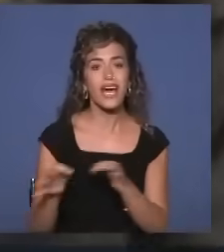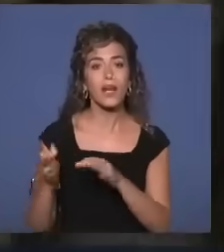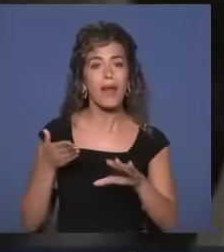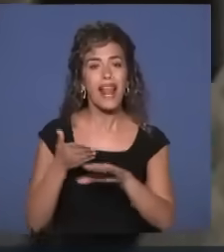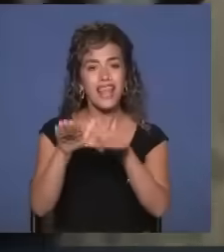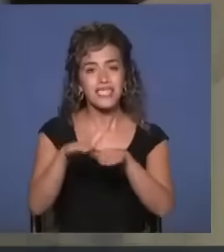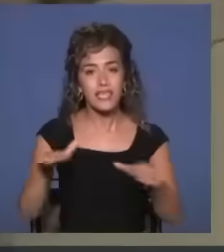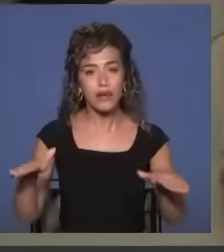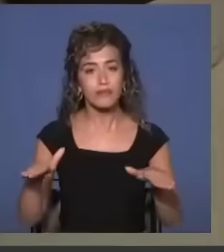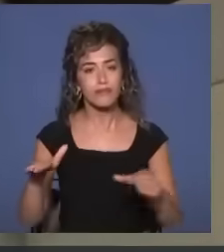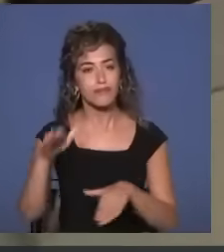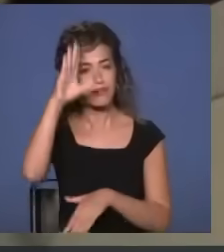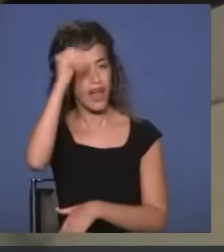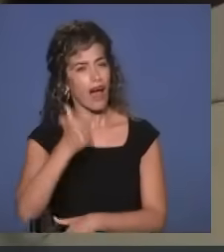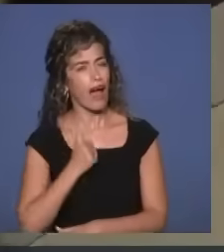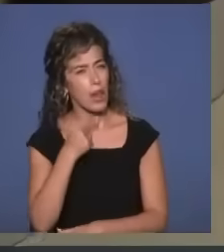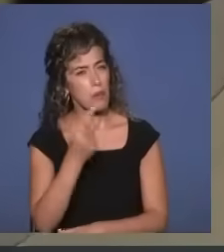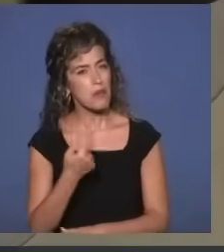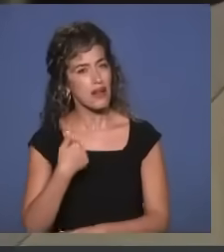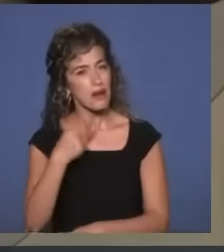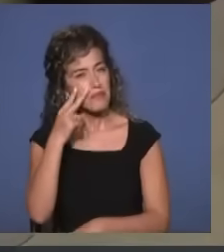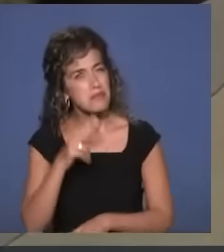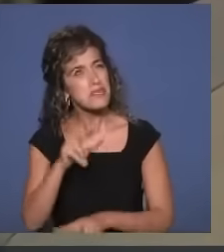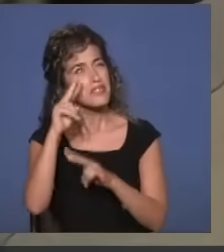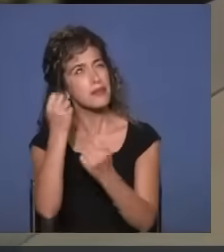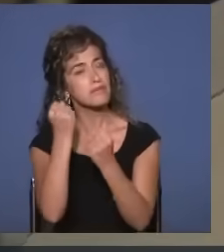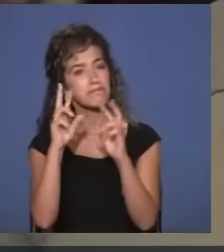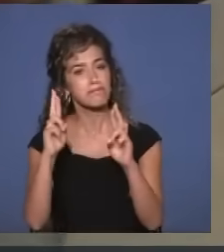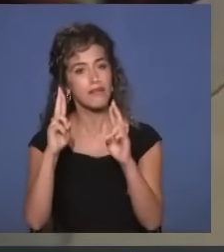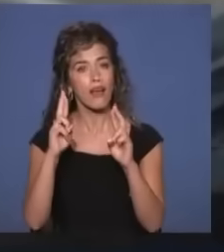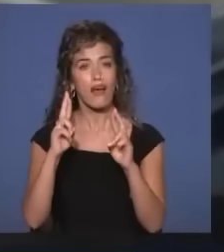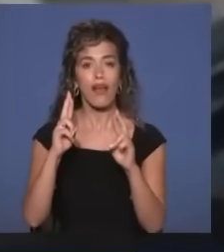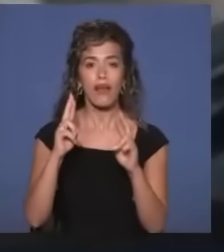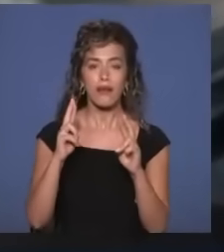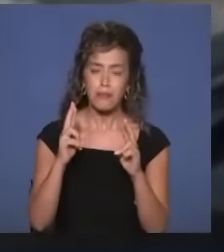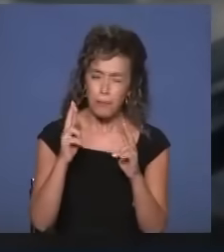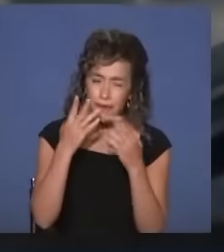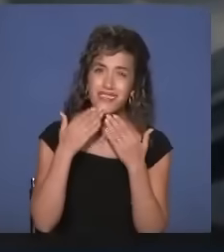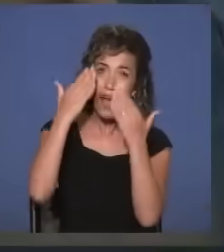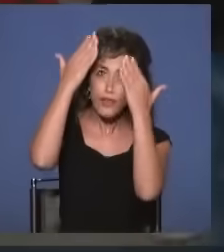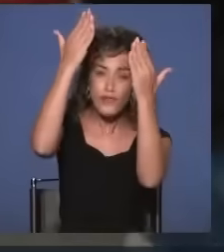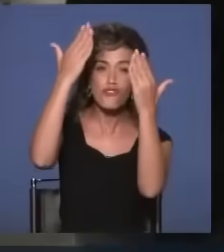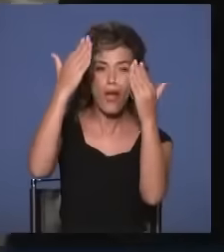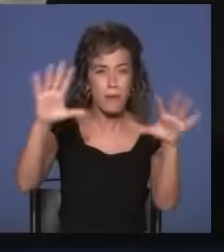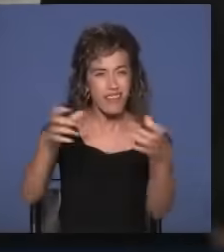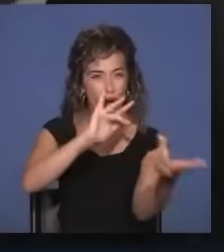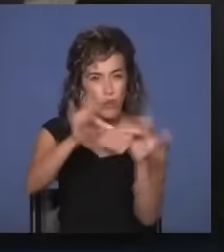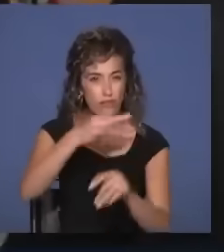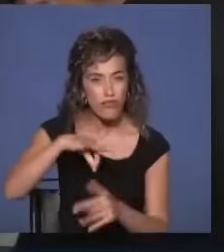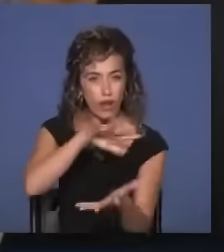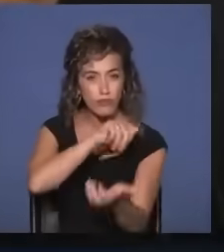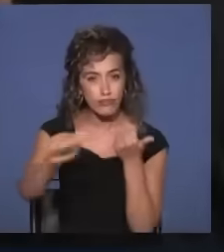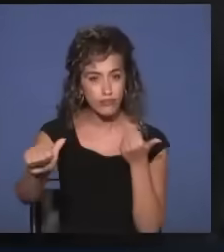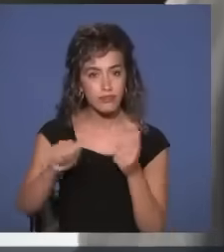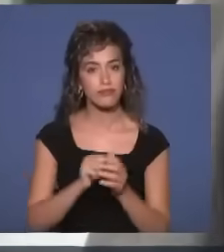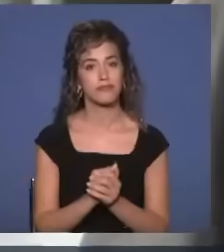למעלה, מסתכלים גבוה עם חיוך, כעס, ינה ונקמה, ובעזרת השם למחות את זרע עמלק. הצבא צועד על קיבתו וגם על מפגשים